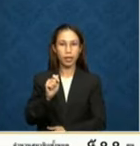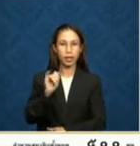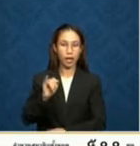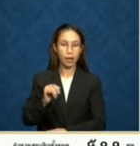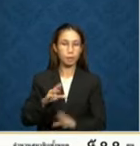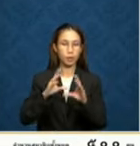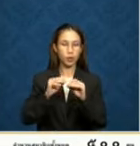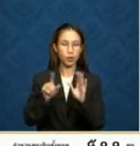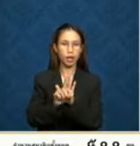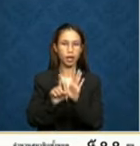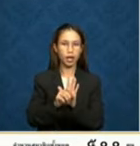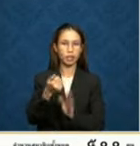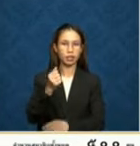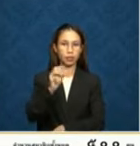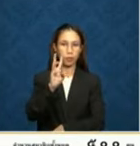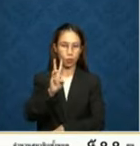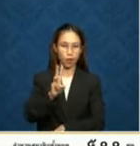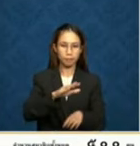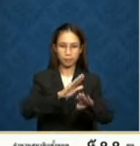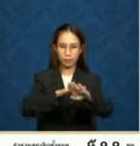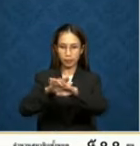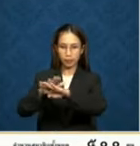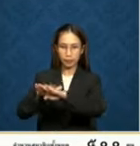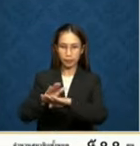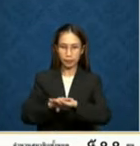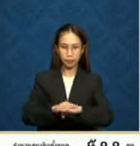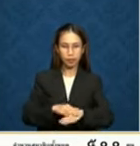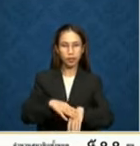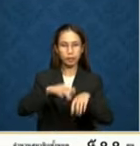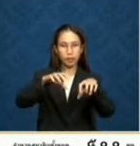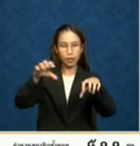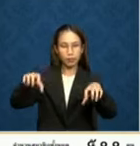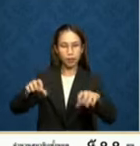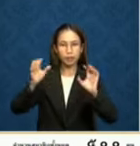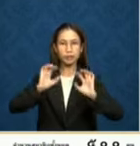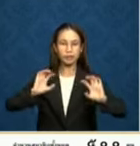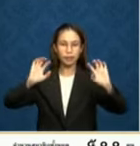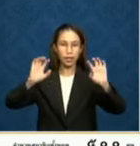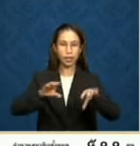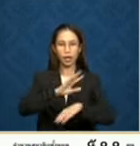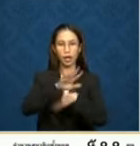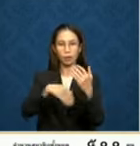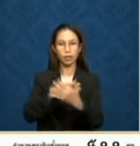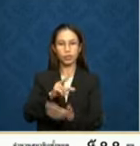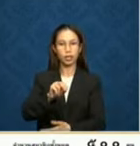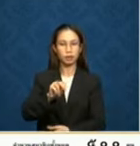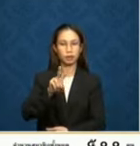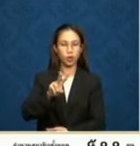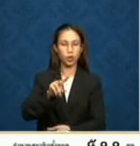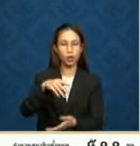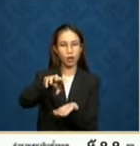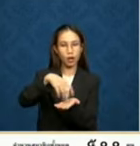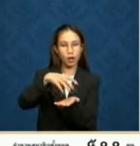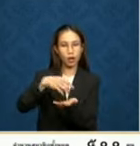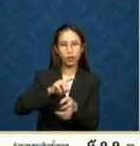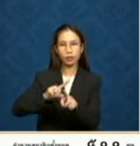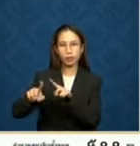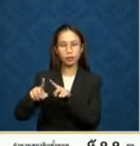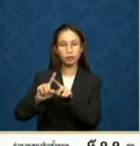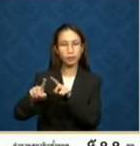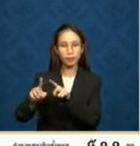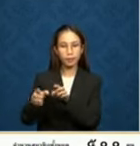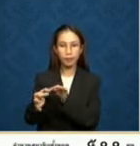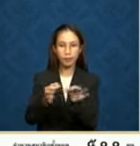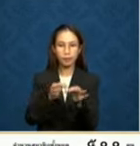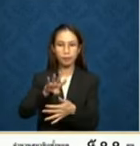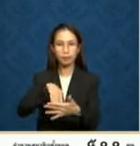ครงครัเรียกหนวยงานรัยที่เกี่ยวกัน เขาให้ข้มูไปแล้วกวา 32 หนวยงานเวลาหนวยงานเข้มาชี้แ่งแนวท